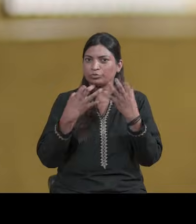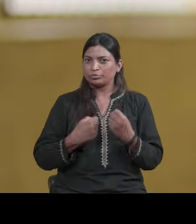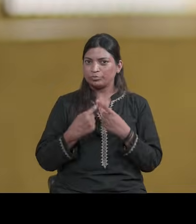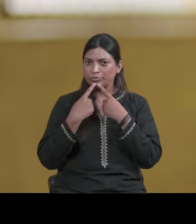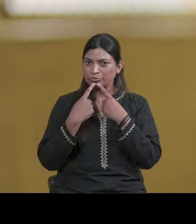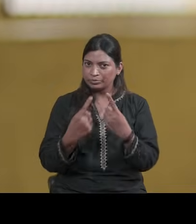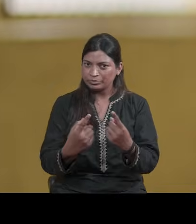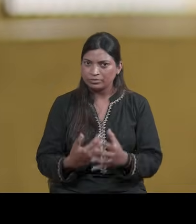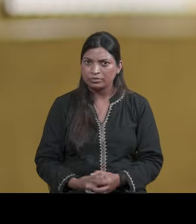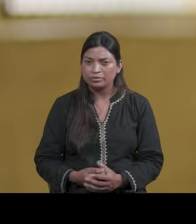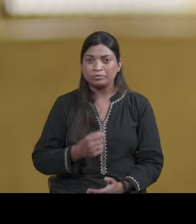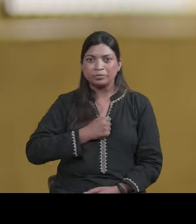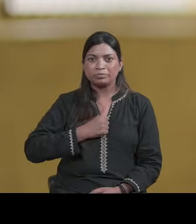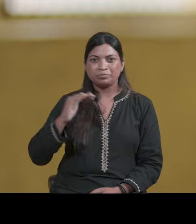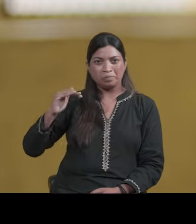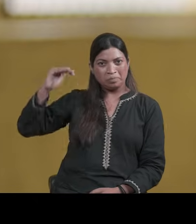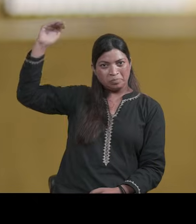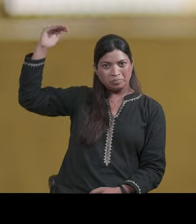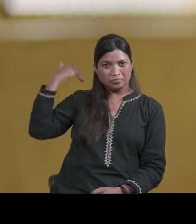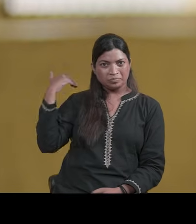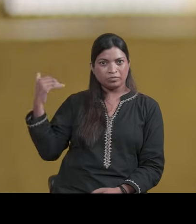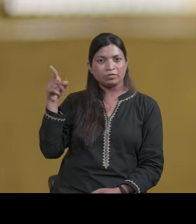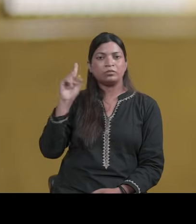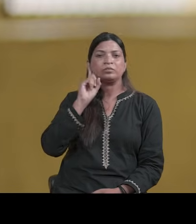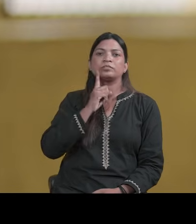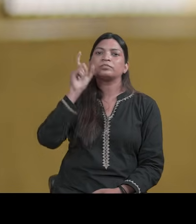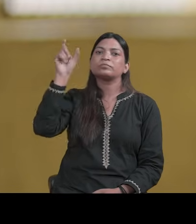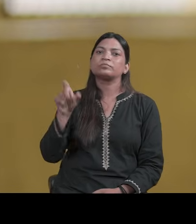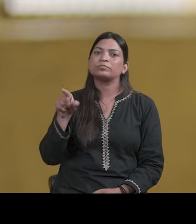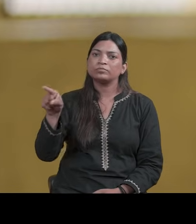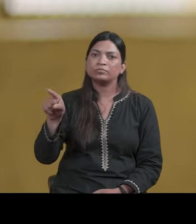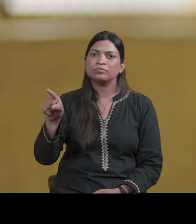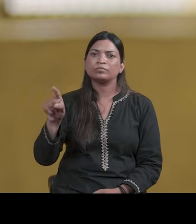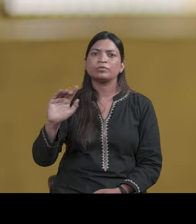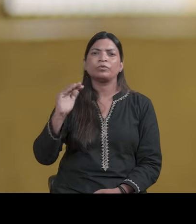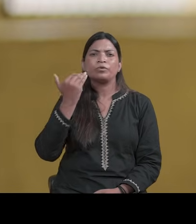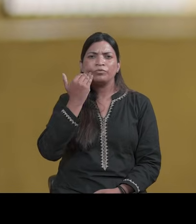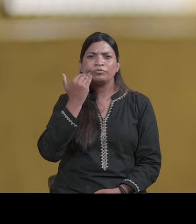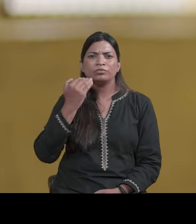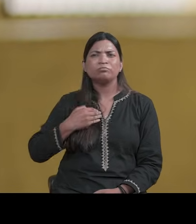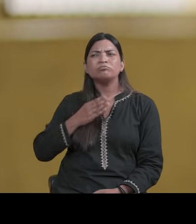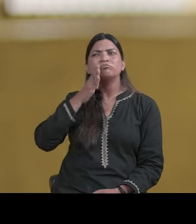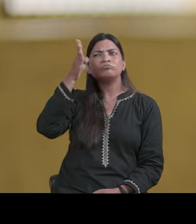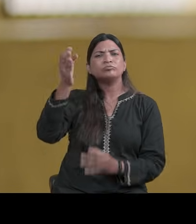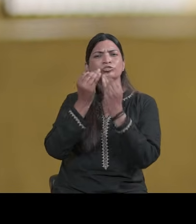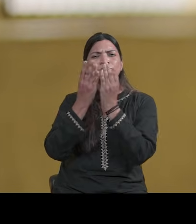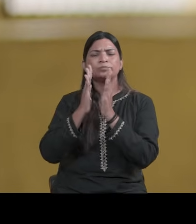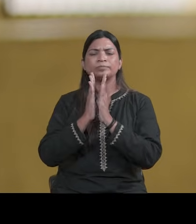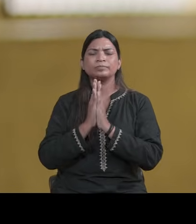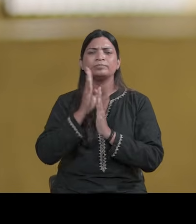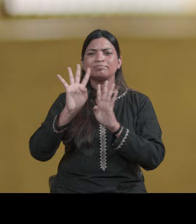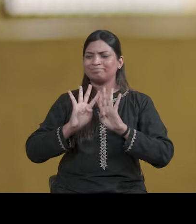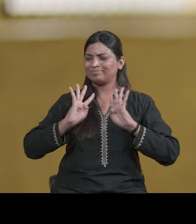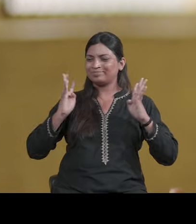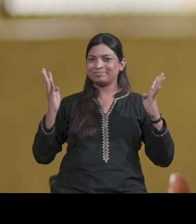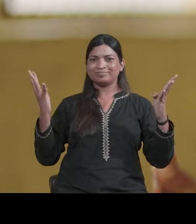मैं आपको बताना चाहूँगा कि मेरे जो बड़े भाई थे मूक बधिर थे, और जब भी जैसे मैं स्कूल प्रेयर में जाता था, असेंबली